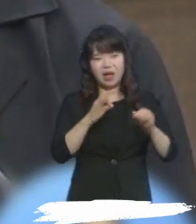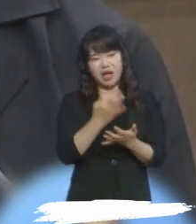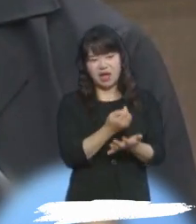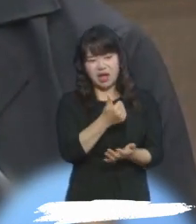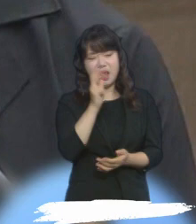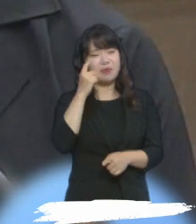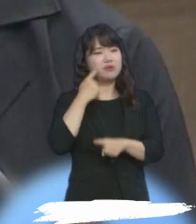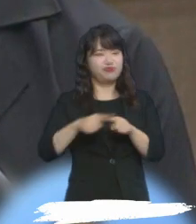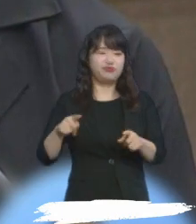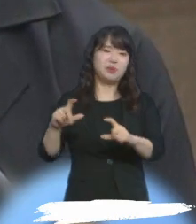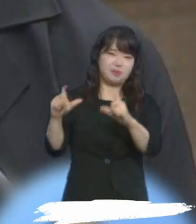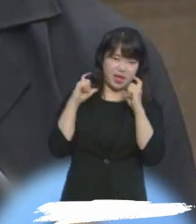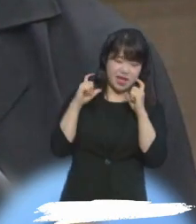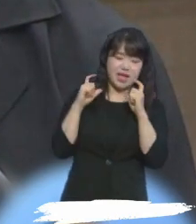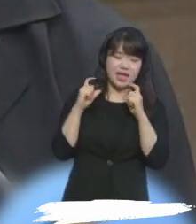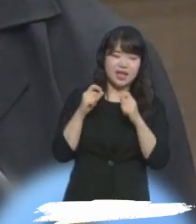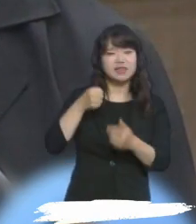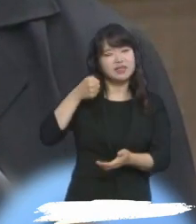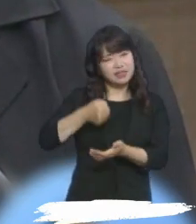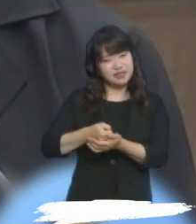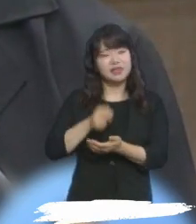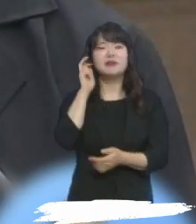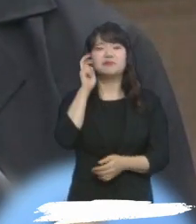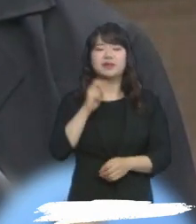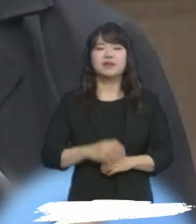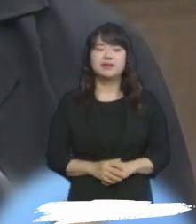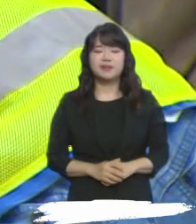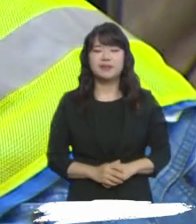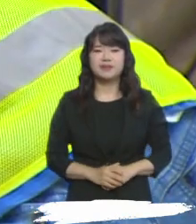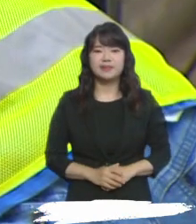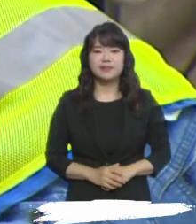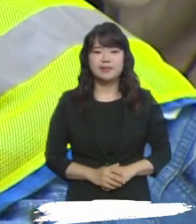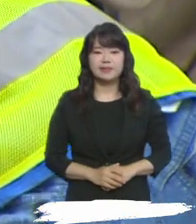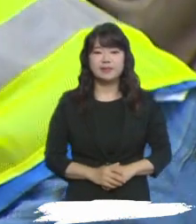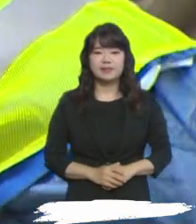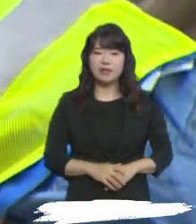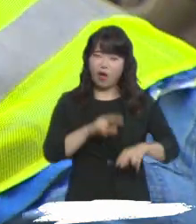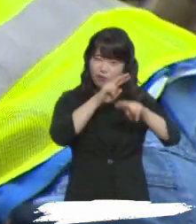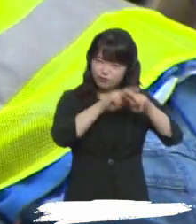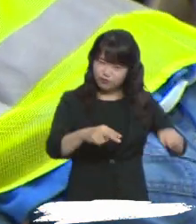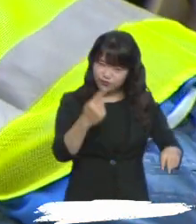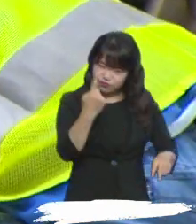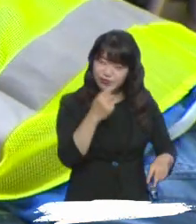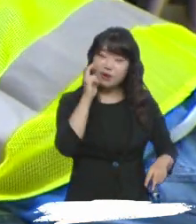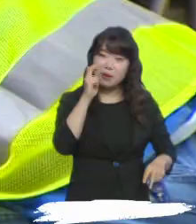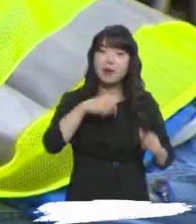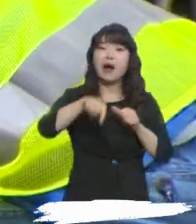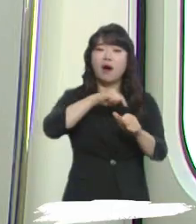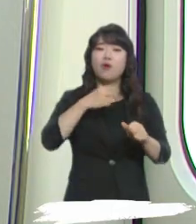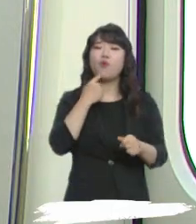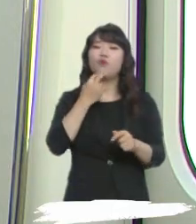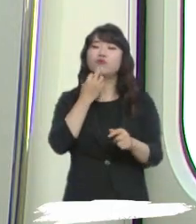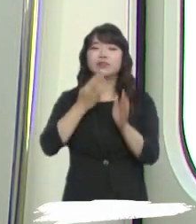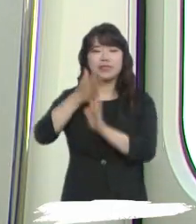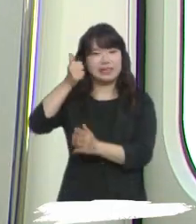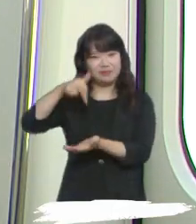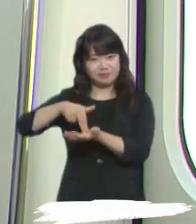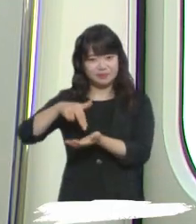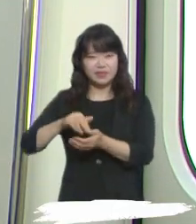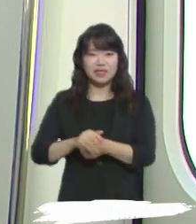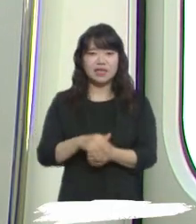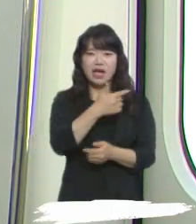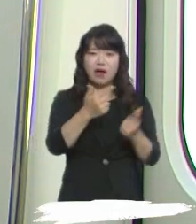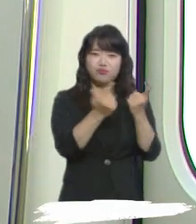좀 부족하지 않느냐라는 쪽으로 결론을 내린 것 같습니다. 무산 위기에 놓였지만 오세훈 서울시장은